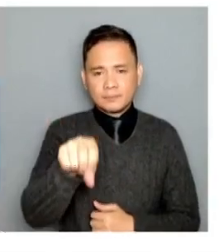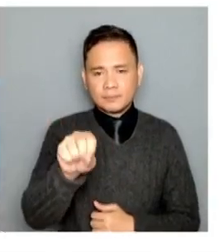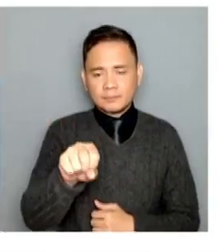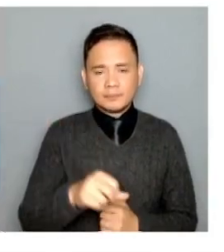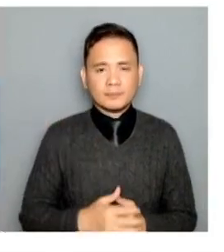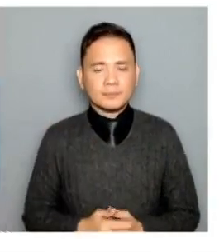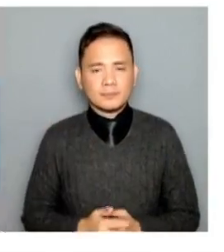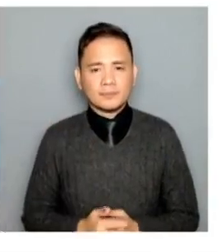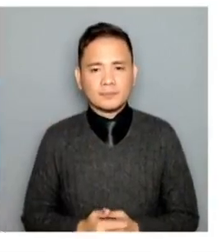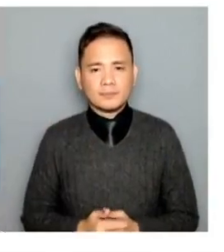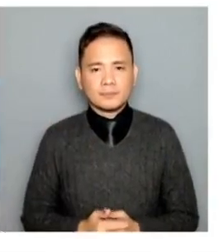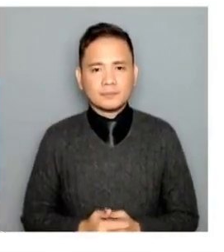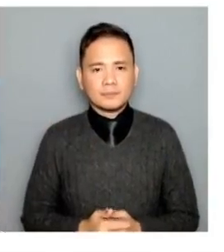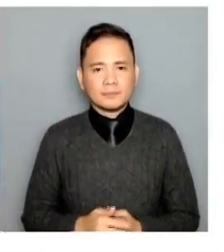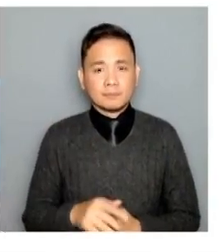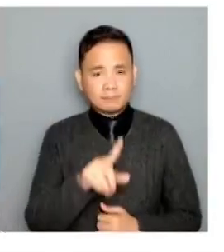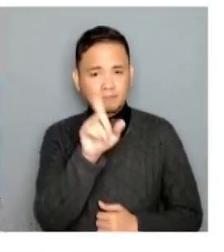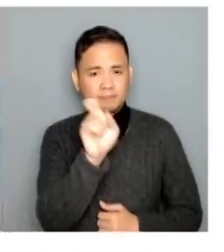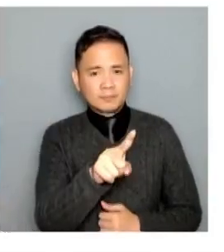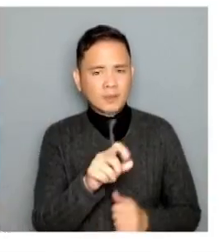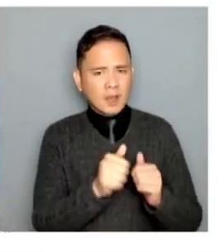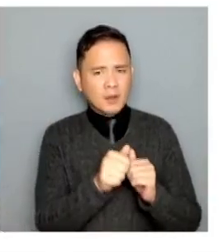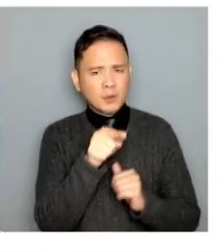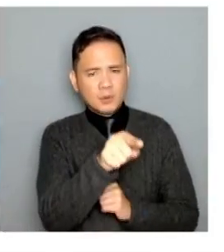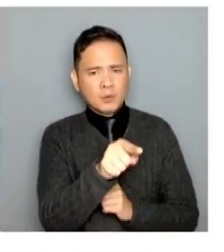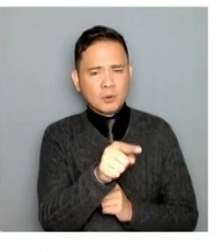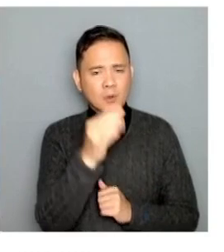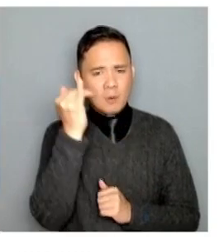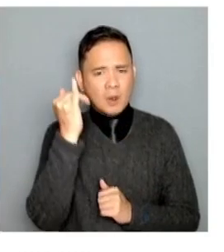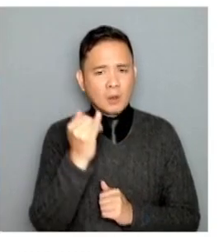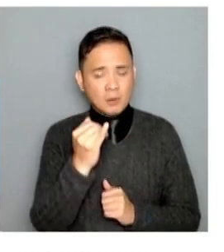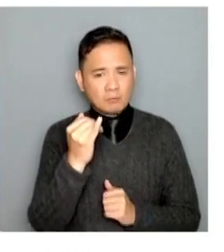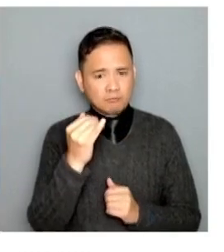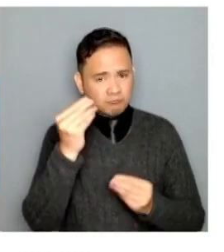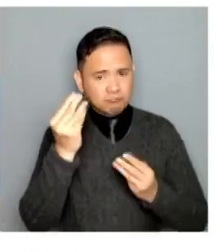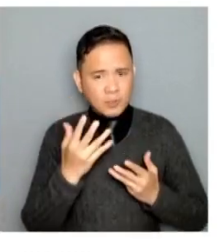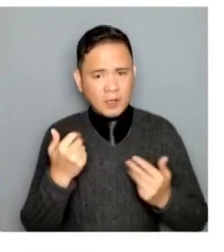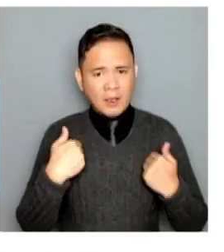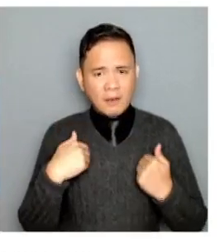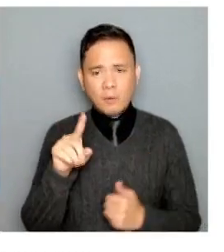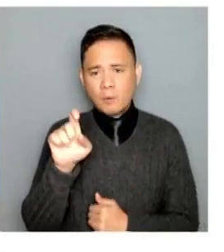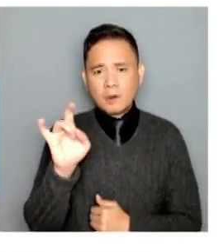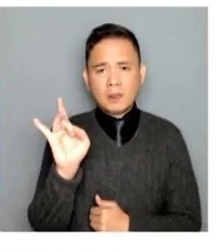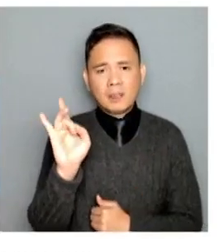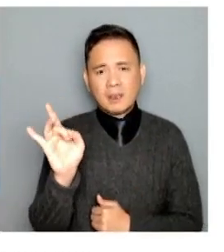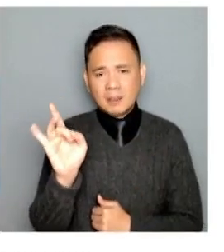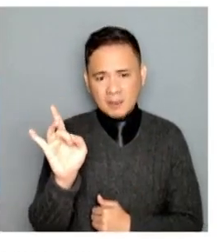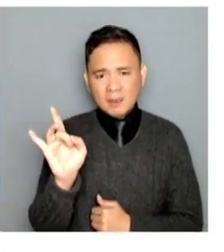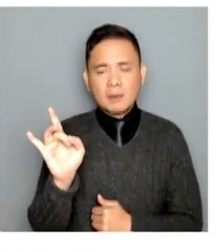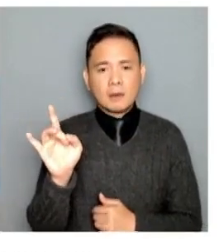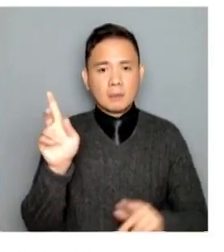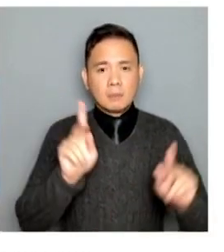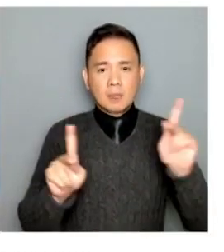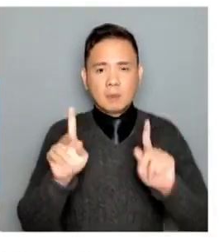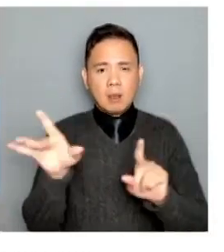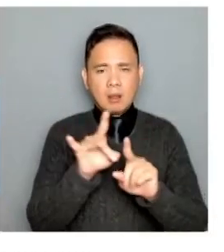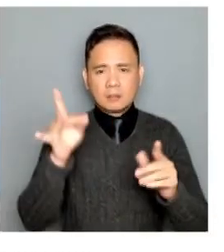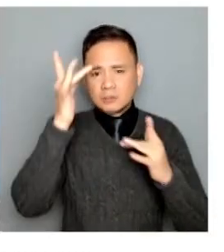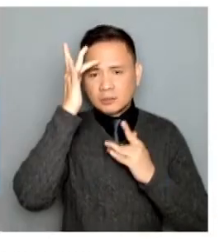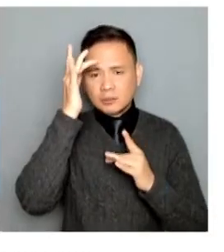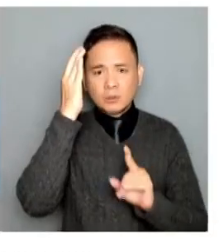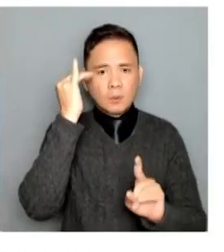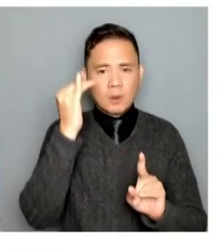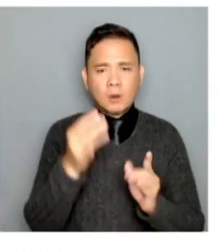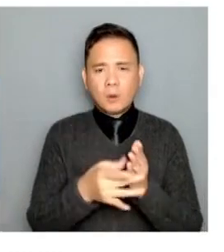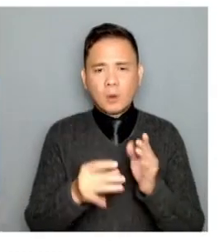Oo. Mayor, kamusta na po kayo? Kasi ang balita dito, 184 na po ang tala ng mga nagkakasakit dahil dyan sa oil spill,